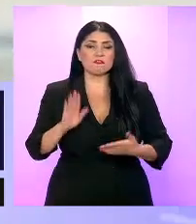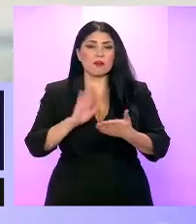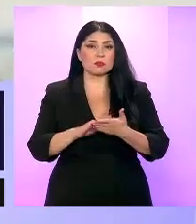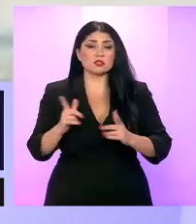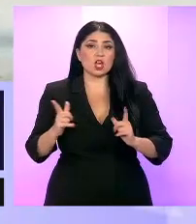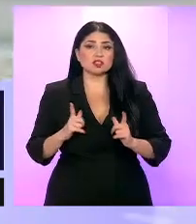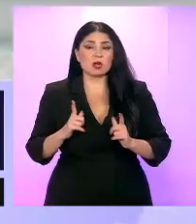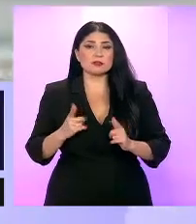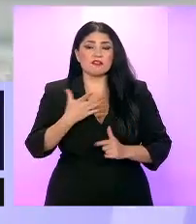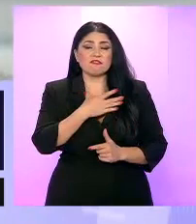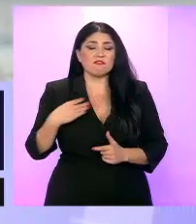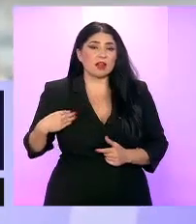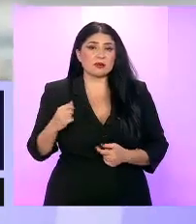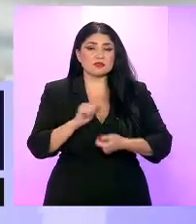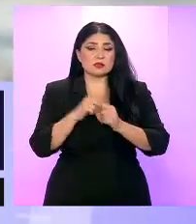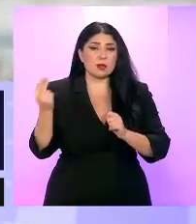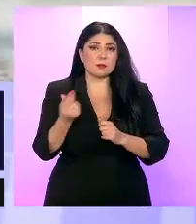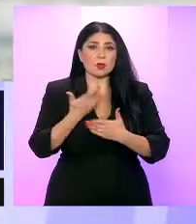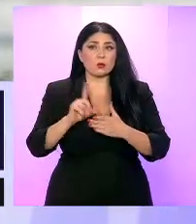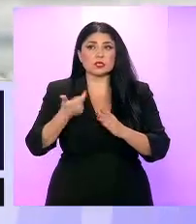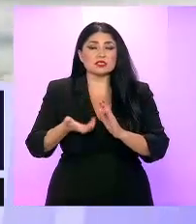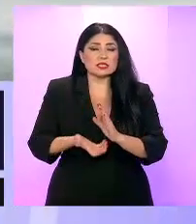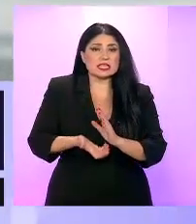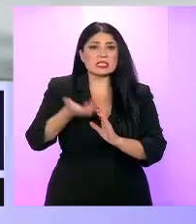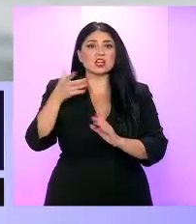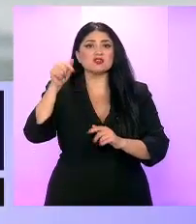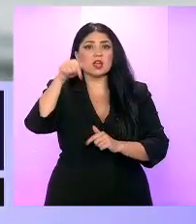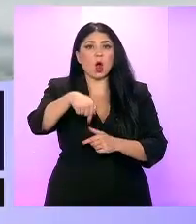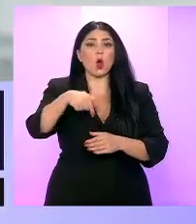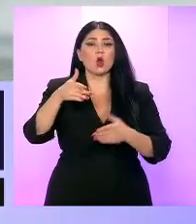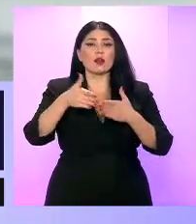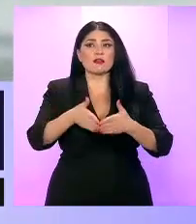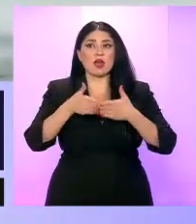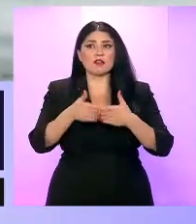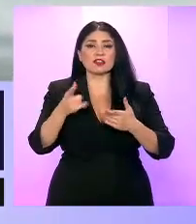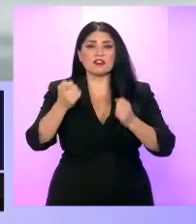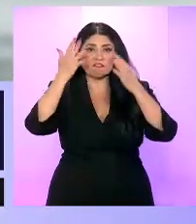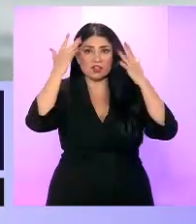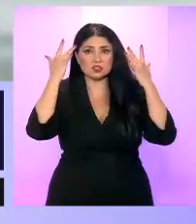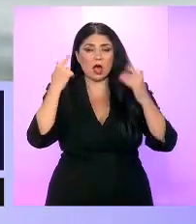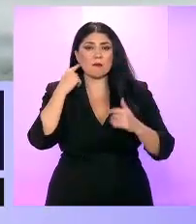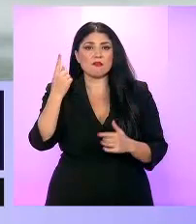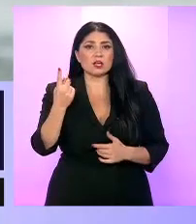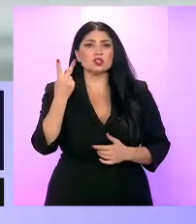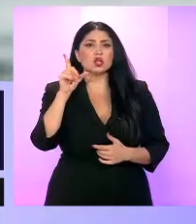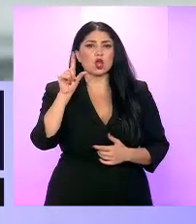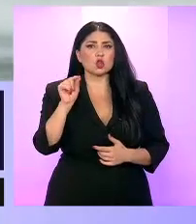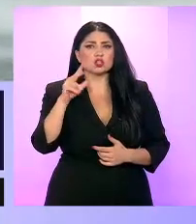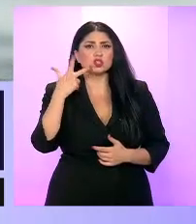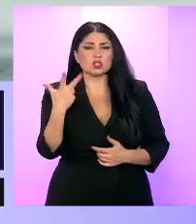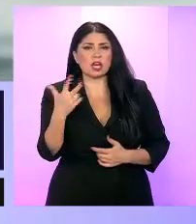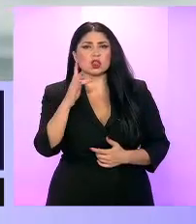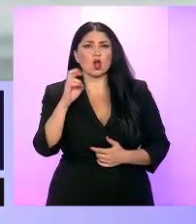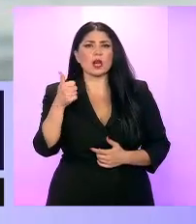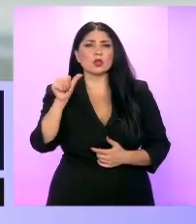așteaptă condiții meteorologice favorabile pentru a începe descărcarea navei. Din fericire am aflat că cele 23